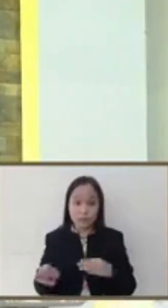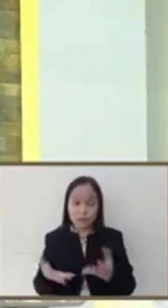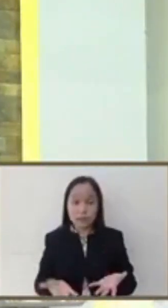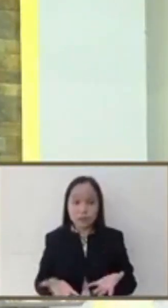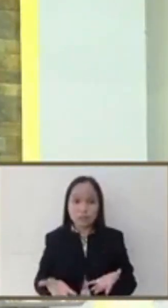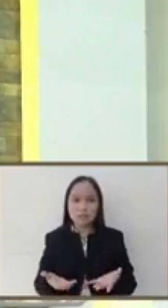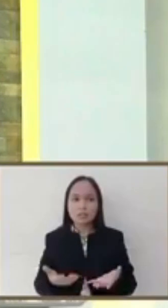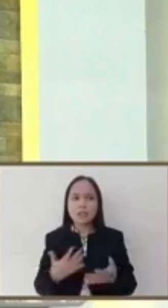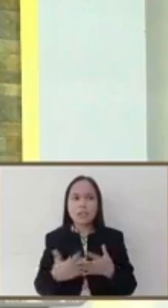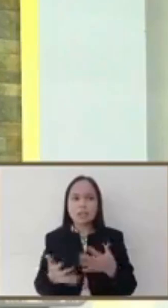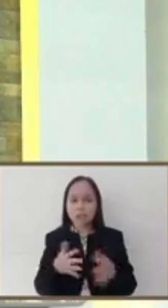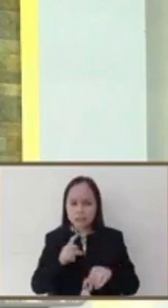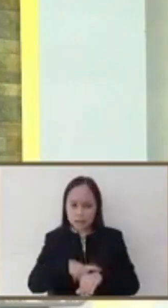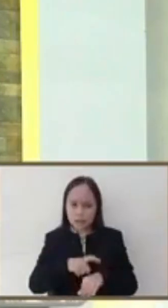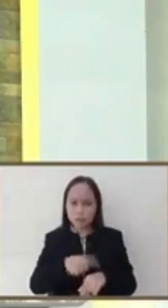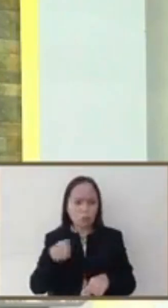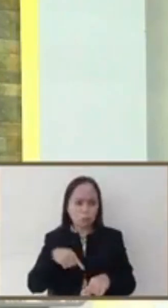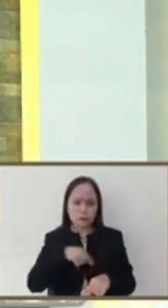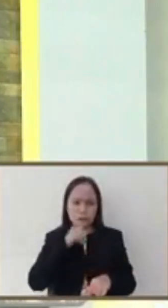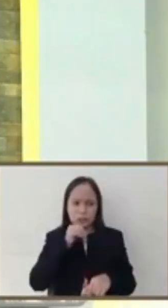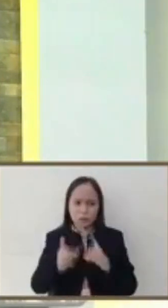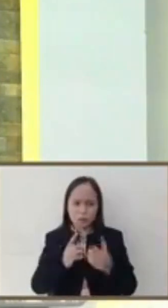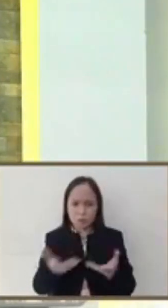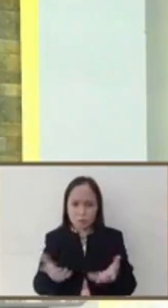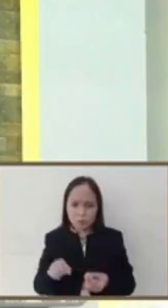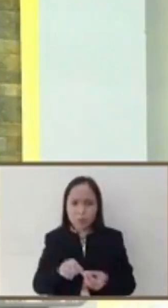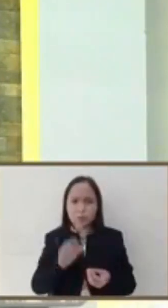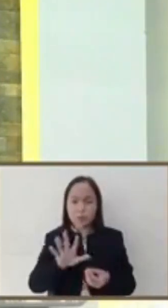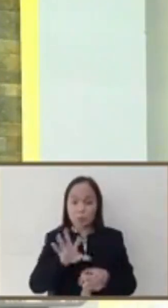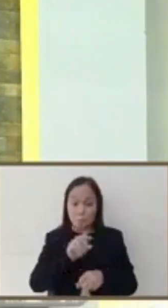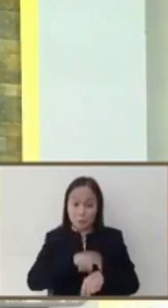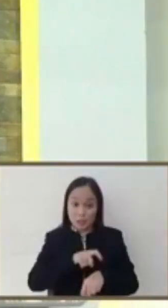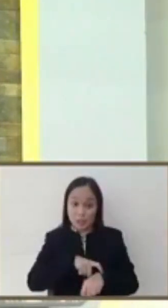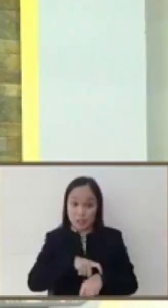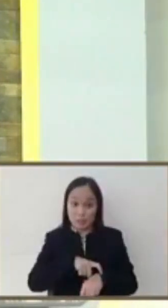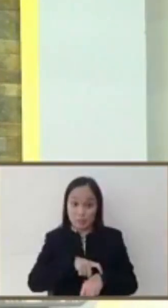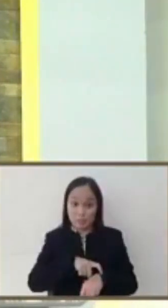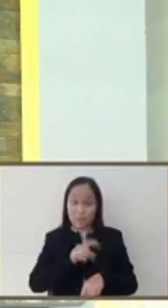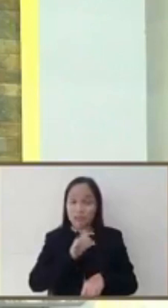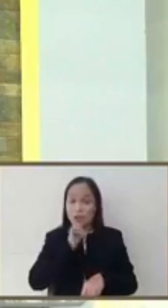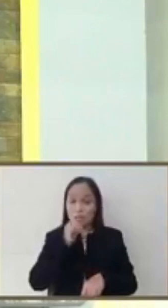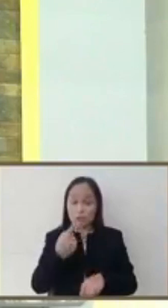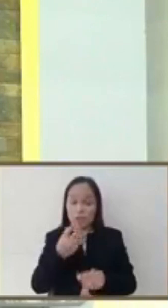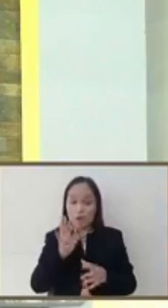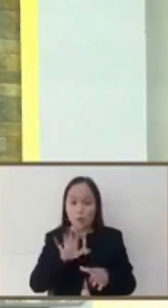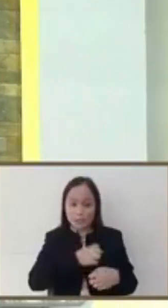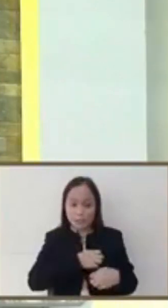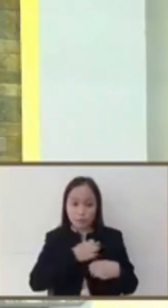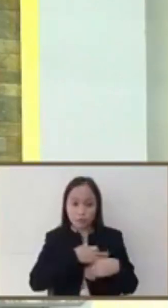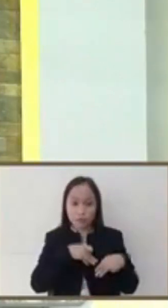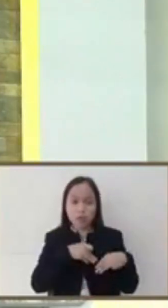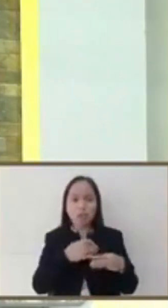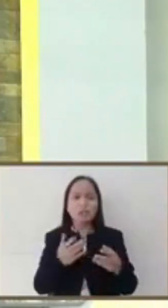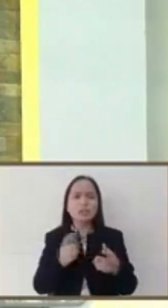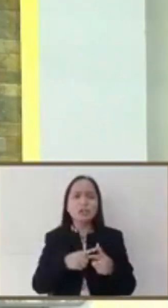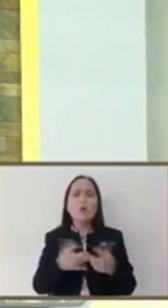natin dito, maging ang oras natin, we're not just talking about money, but we're also talking about time and effort po natin. Saan po